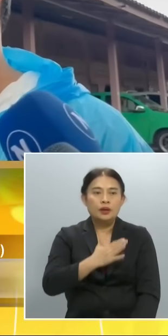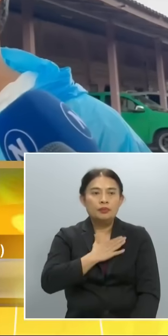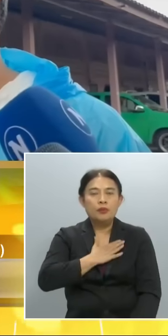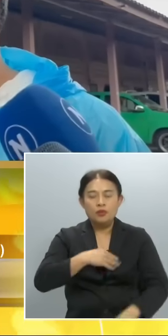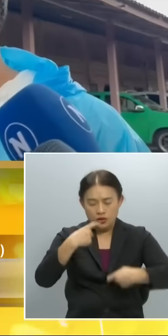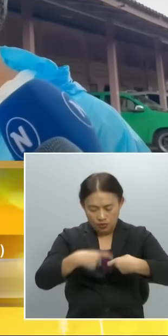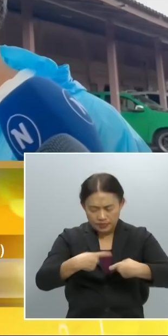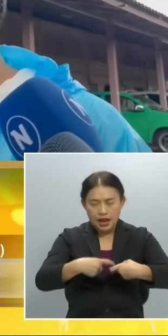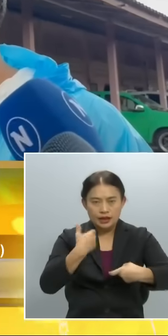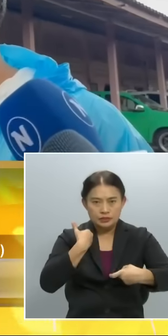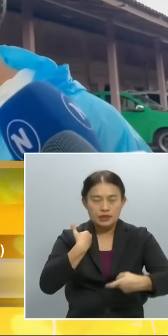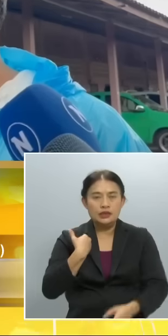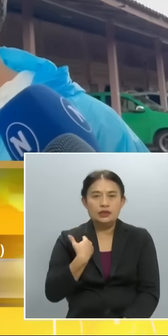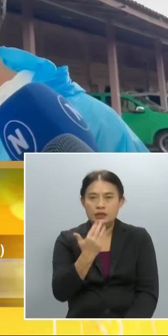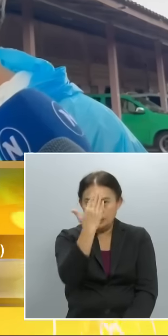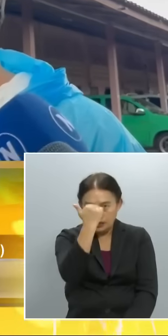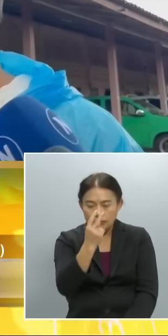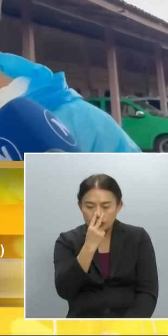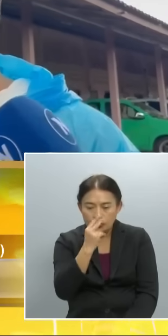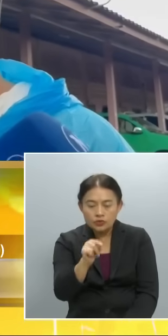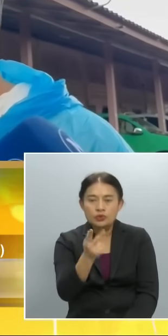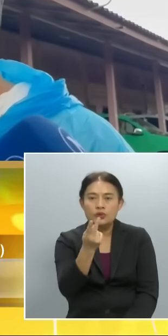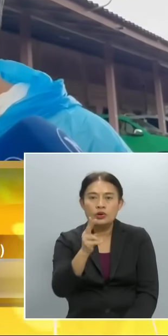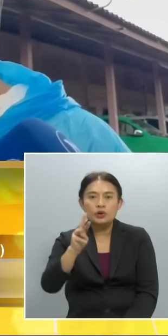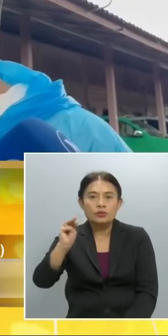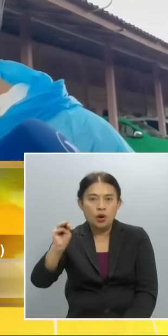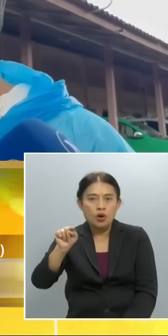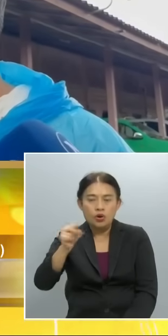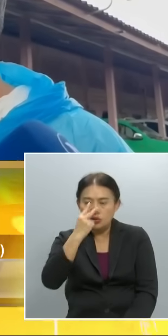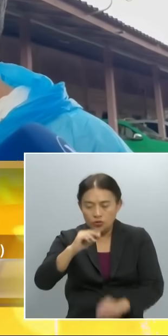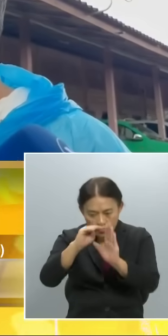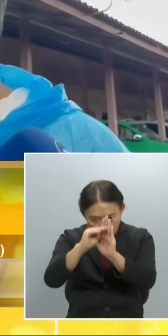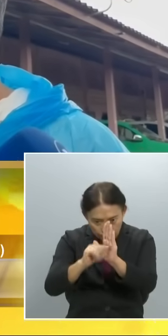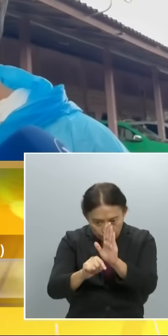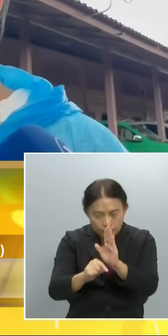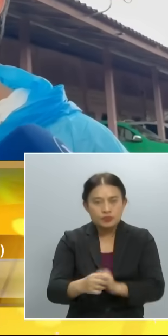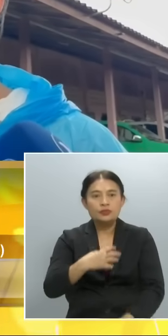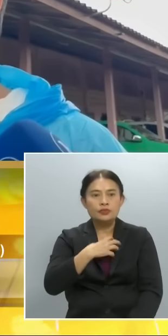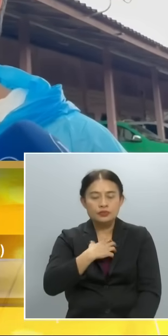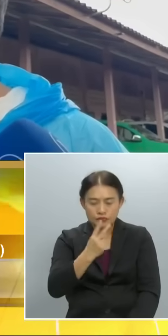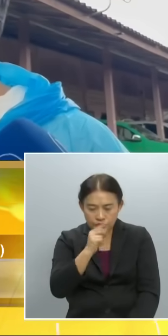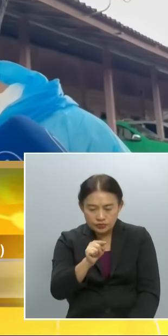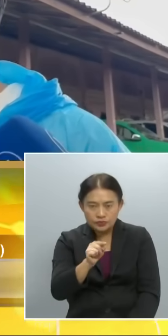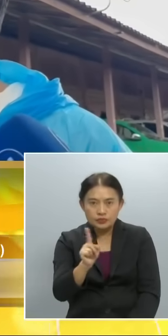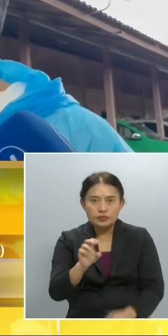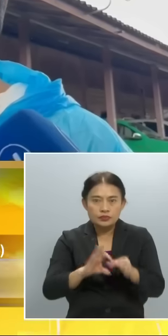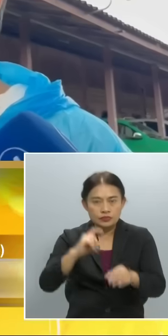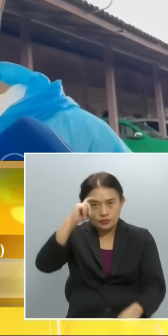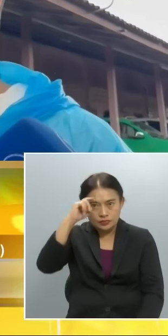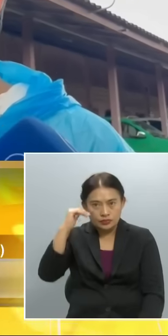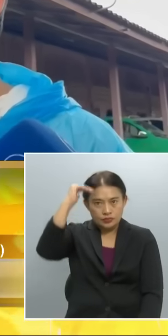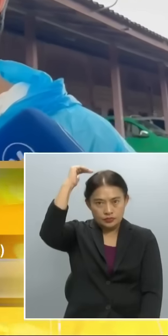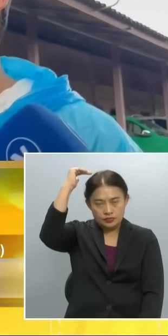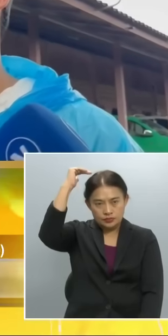ต้องดูโผครม.ที่ออกมาผมก็อยากจะฟังในสิ่งที่ผมกับคุณเศรษฐาเค